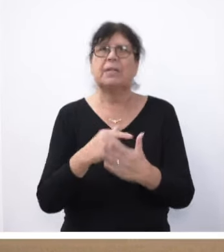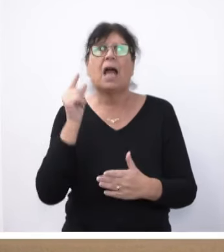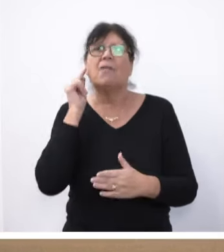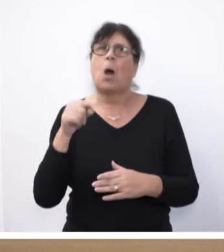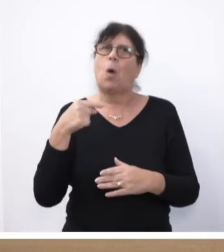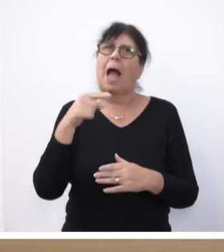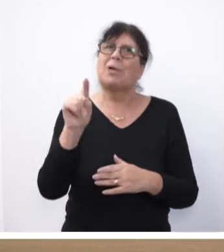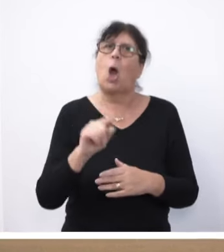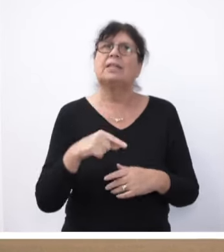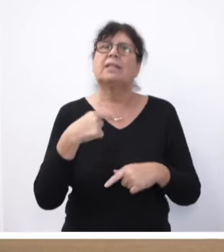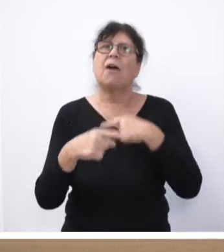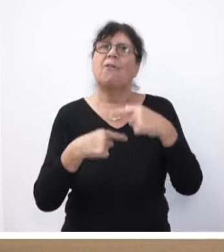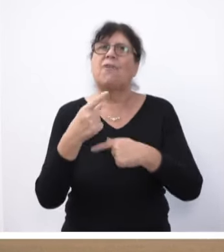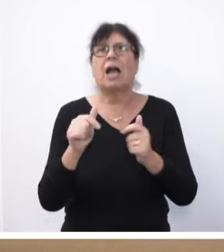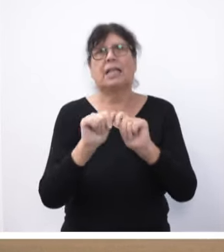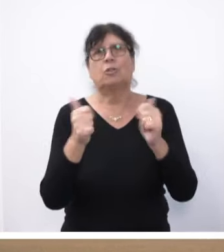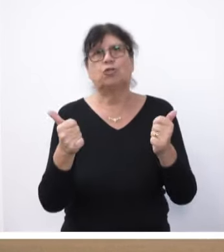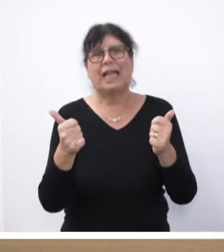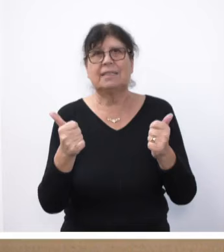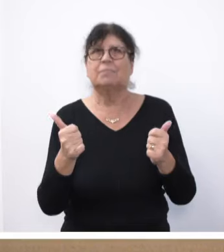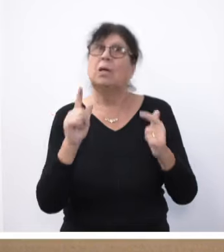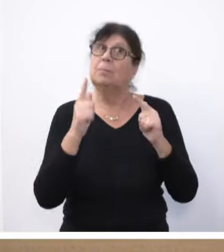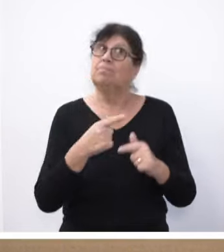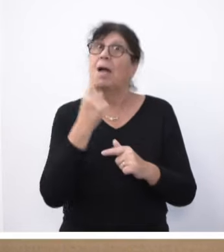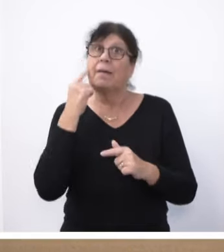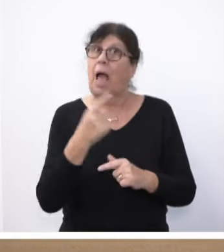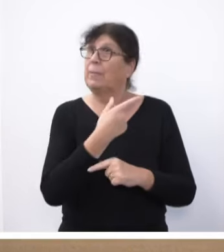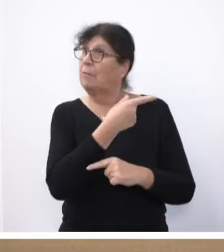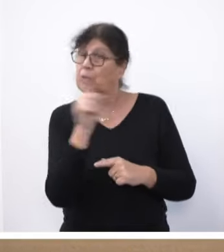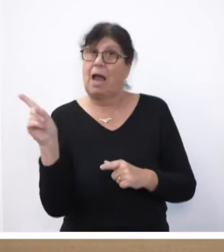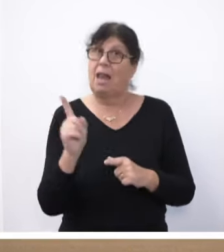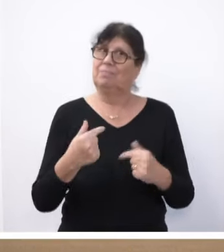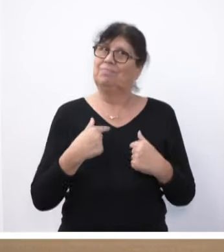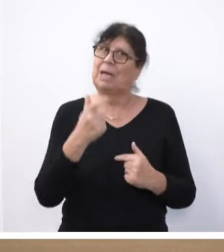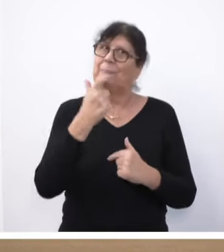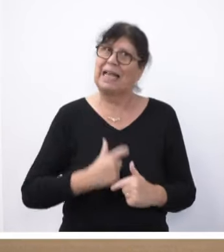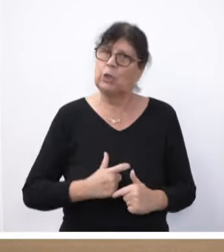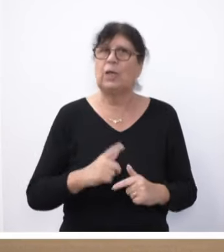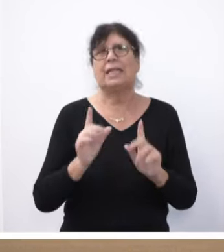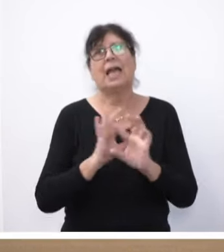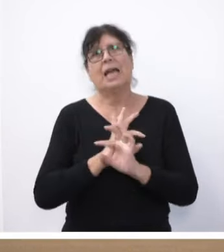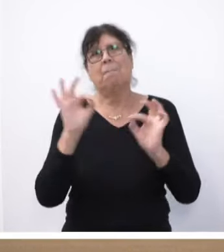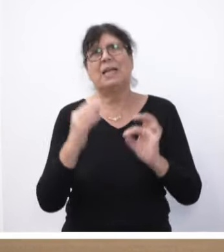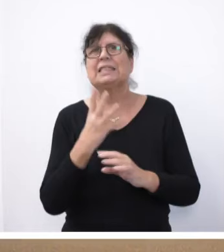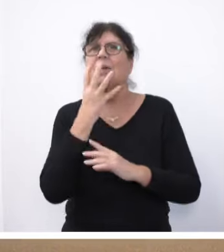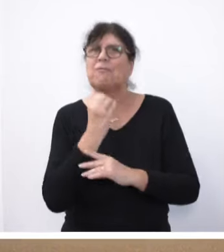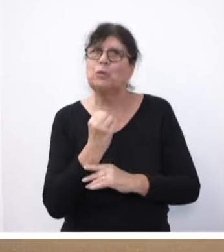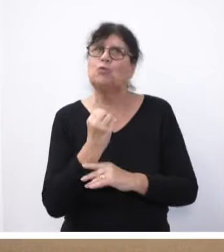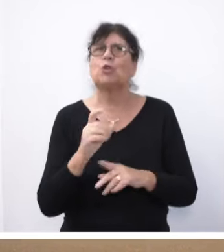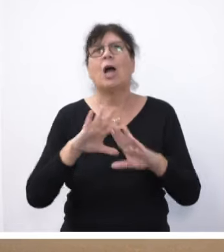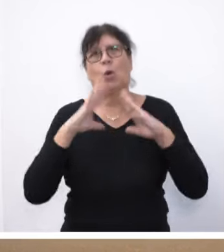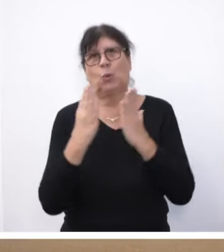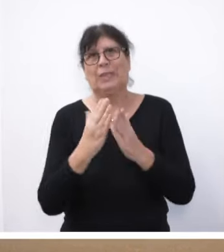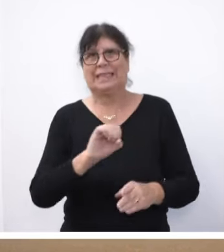Anja Wagner-Scheidt im Namen des ganzen Hauses, aber auch von mir persönlich, die besten Wünsche zu ihrem runden Geburtstag